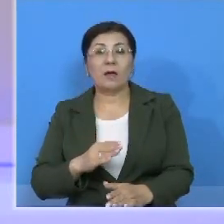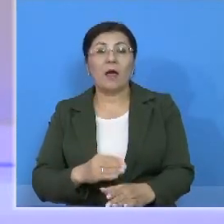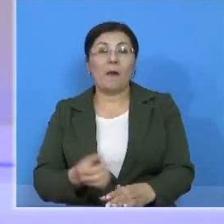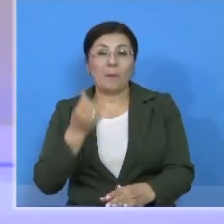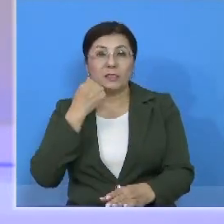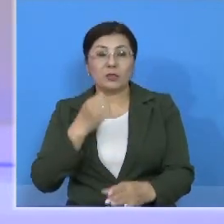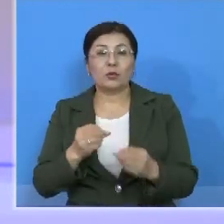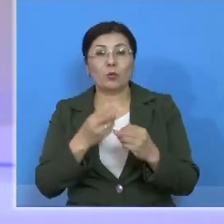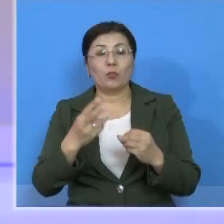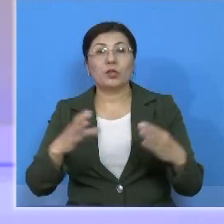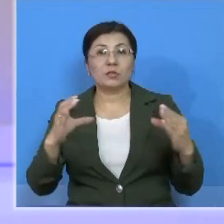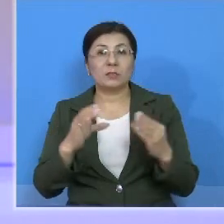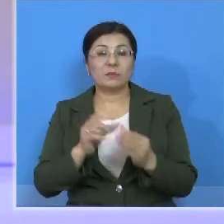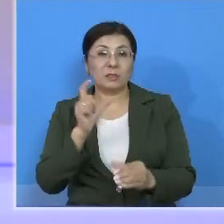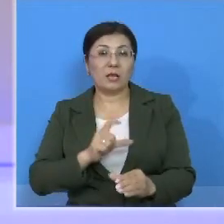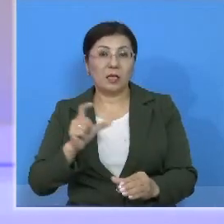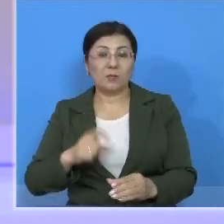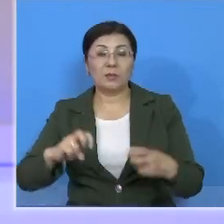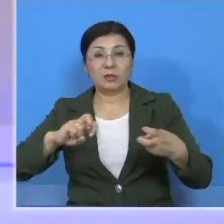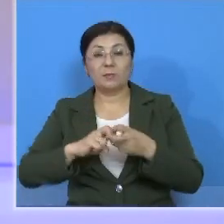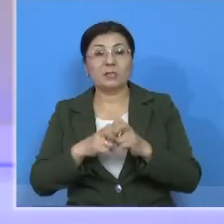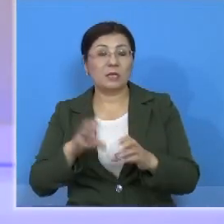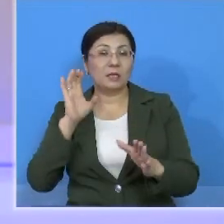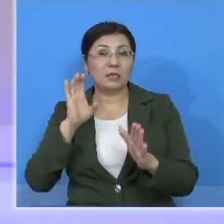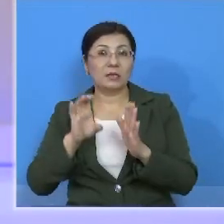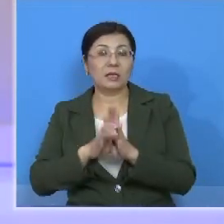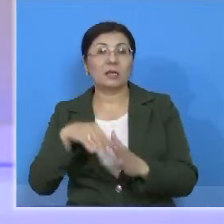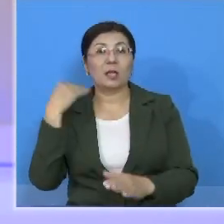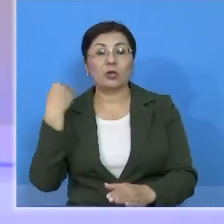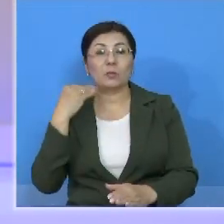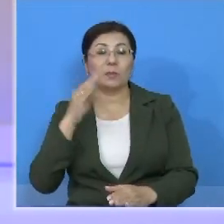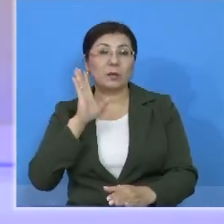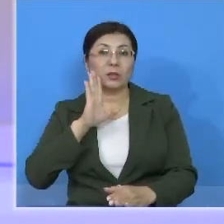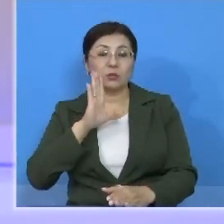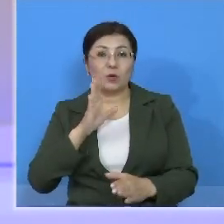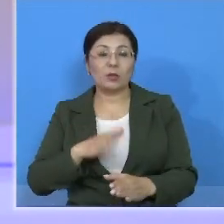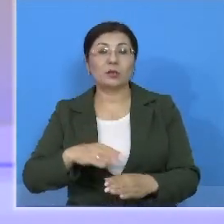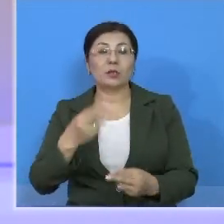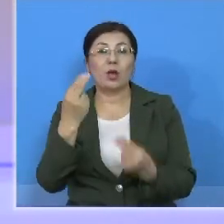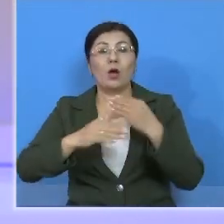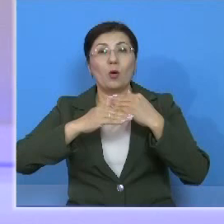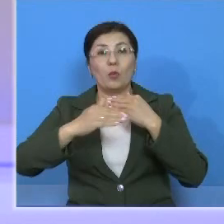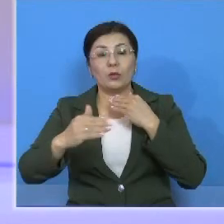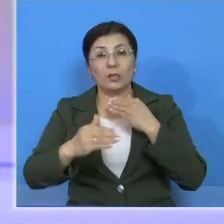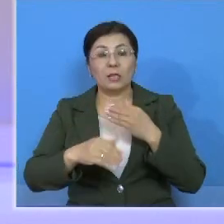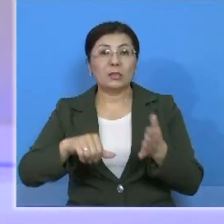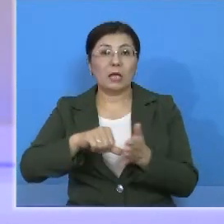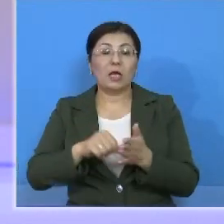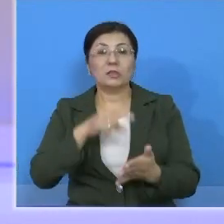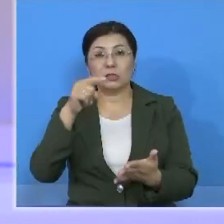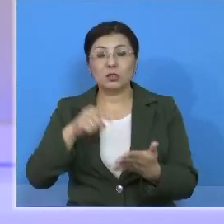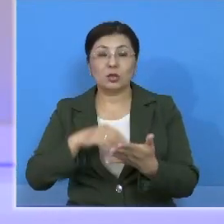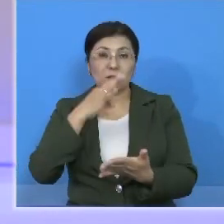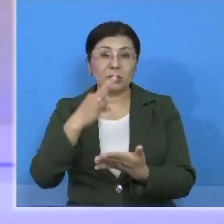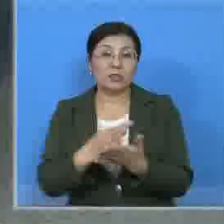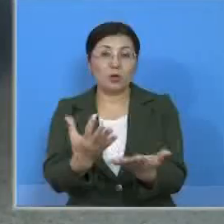және 12-ші шағын ауданы халқының мәселесін тыңдады. Ақтөбеліктер суағар, ойын алаңдары мен көлік тұрағына қатысты сұрақтарына жауап